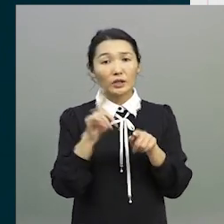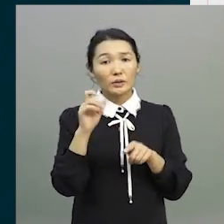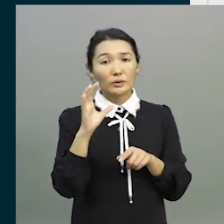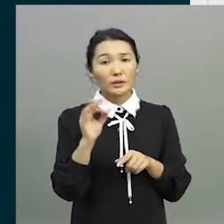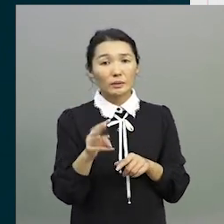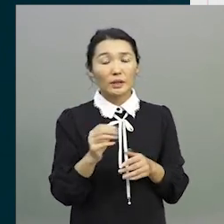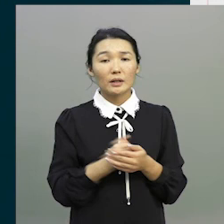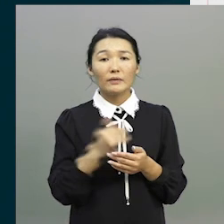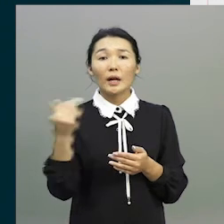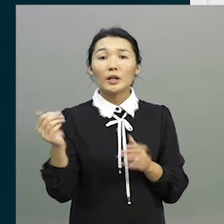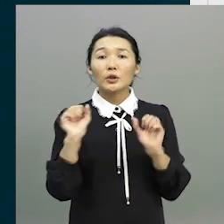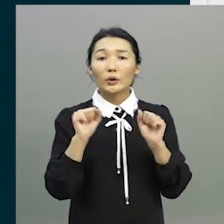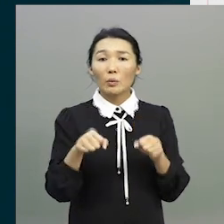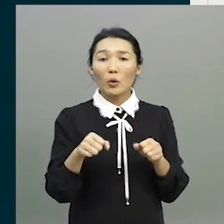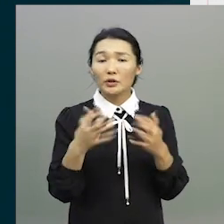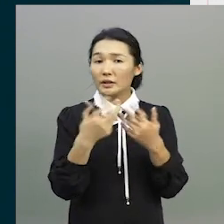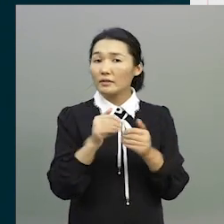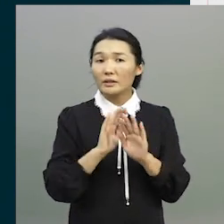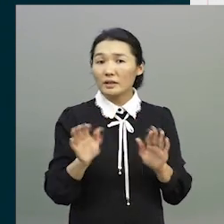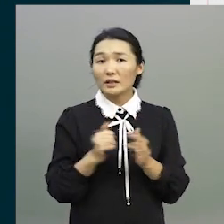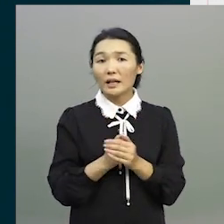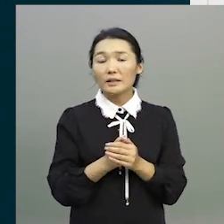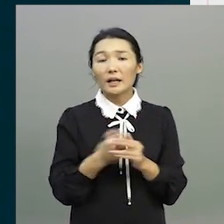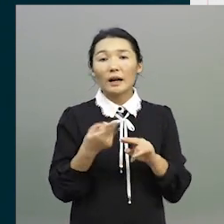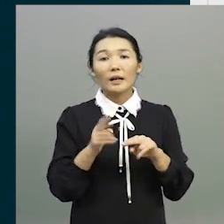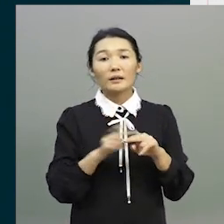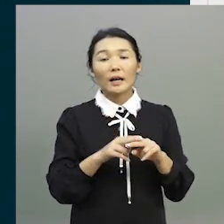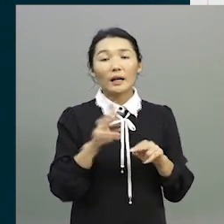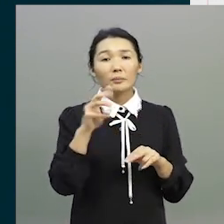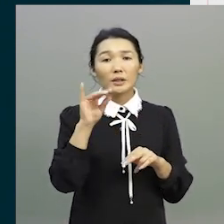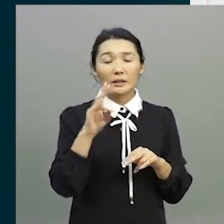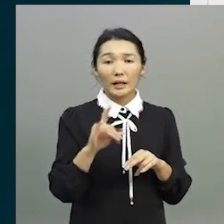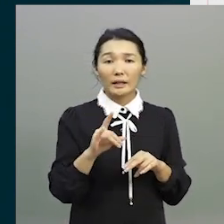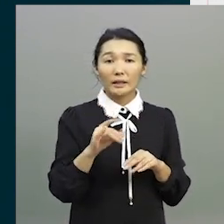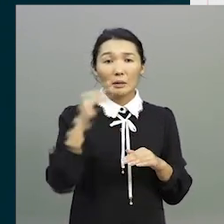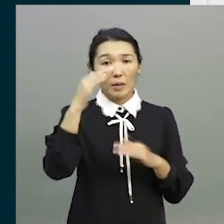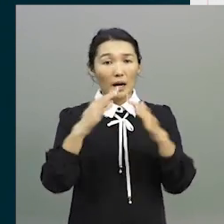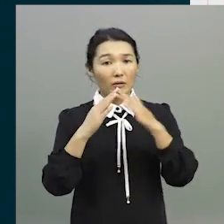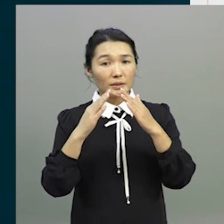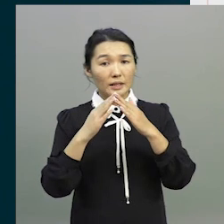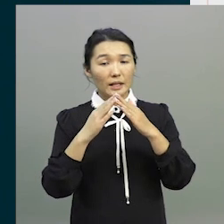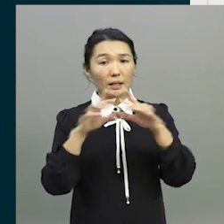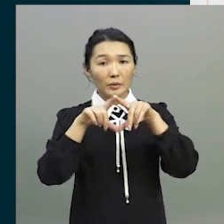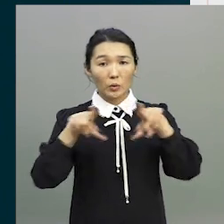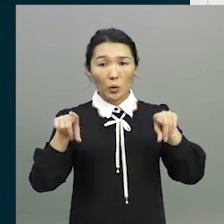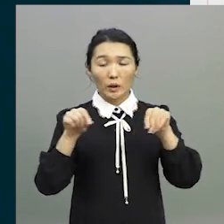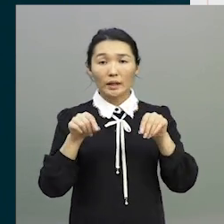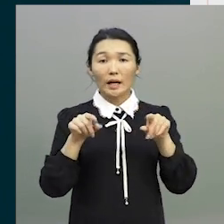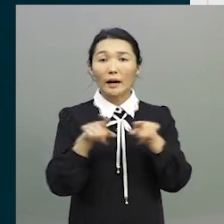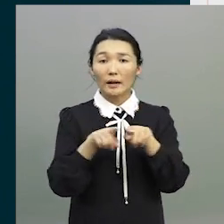ее можно было и не вычислять так как медианы проведенных боковым сторонам равнобедренного треугольника равны